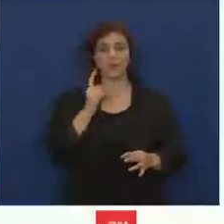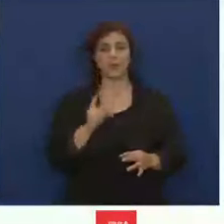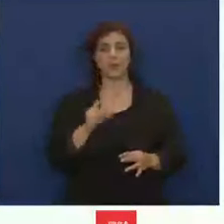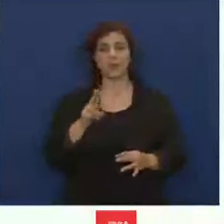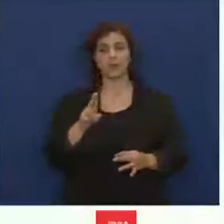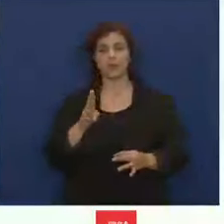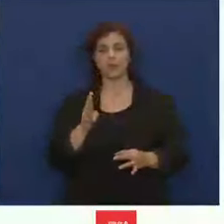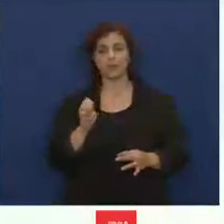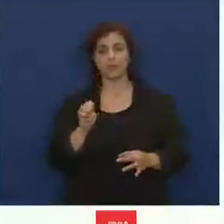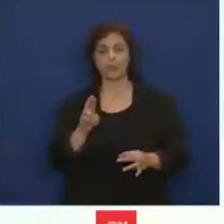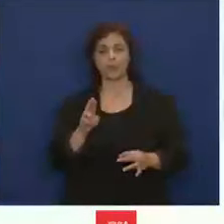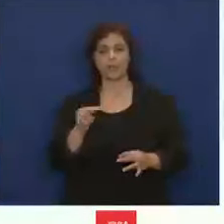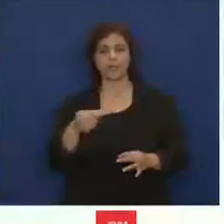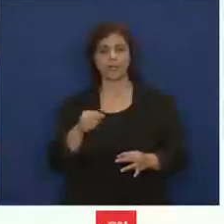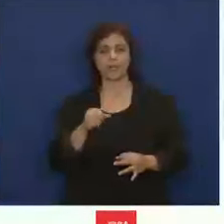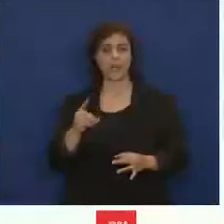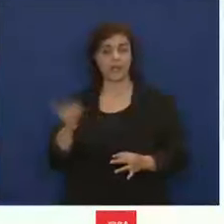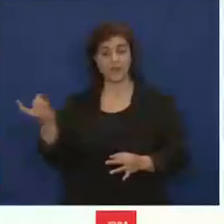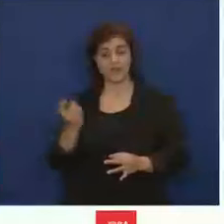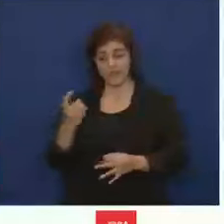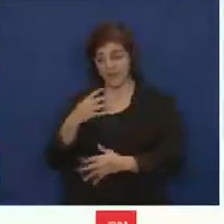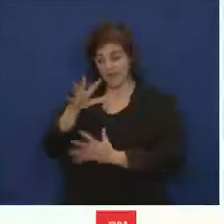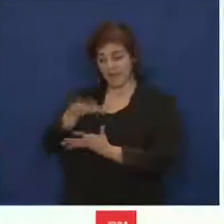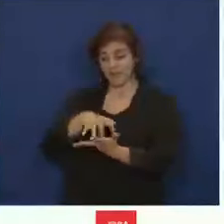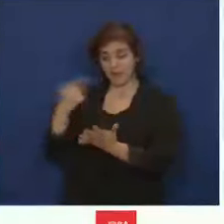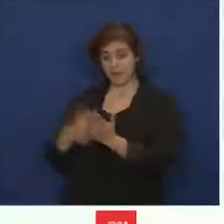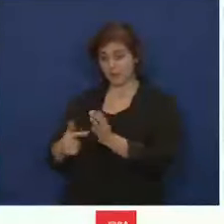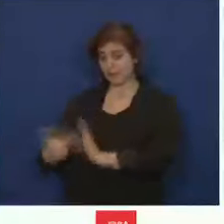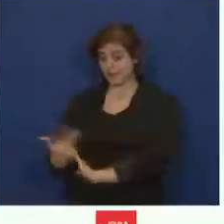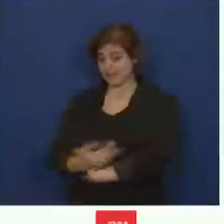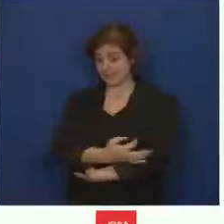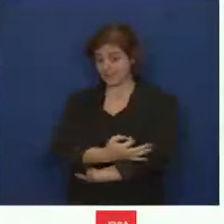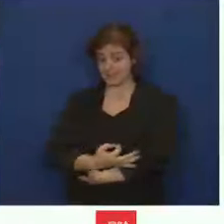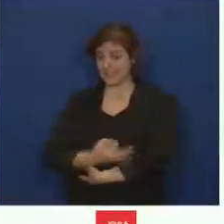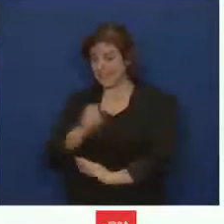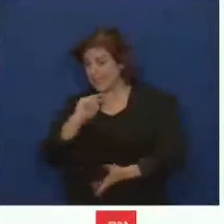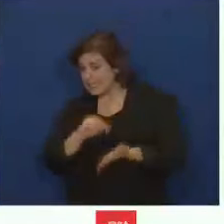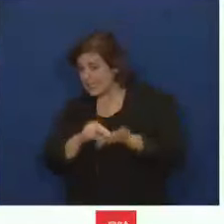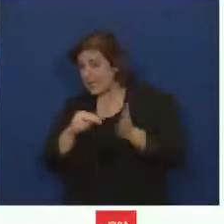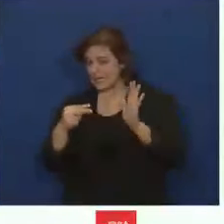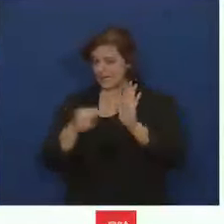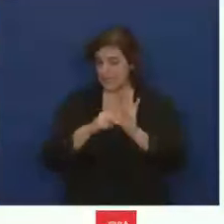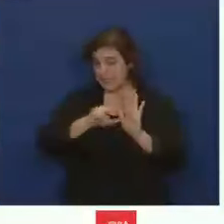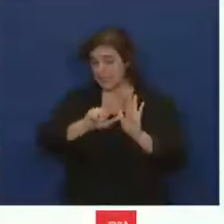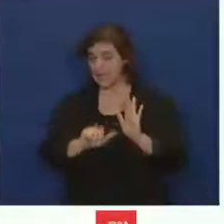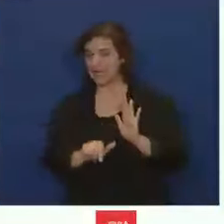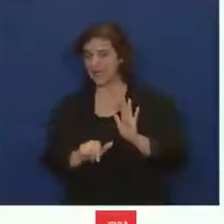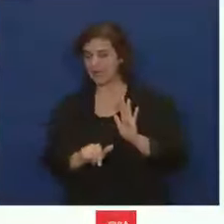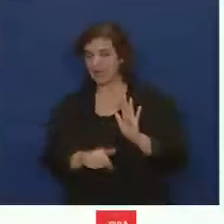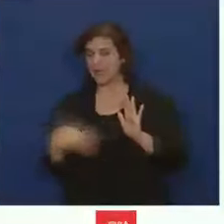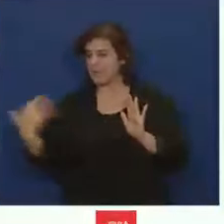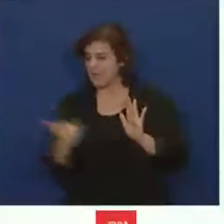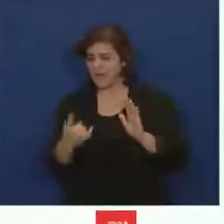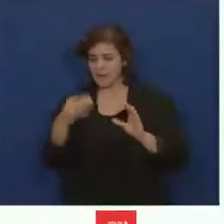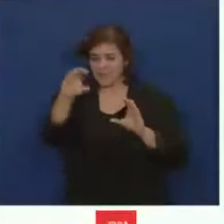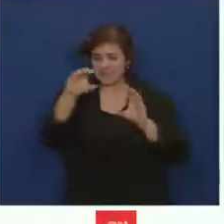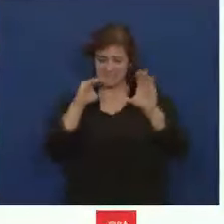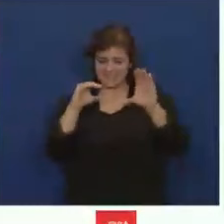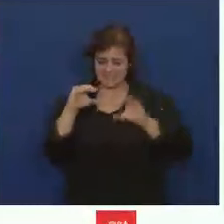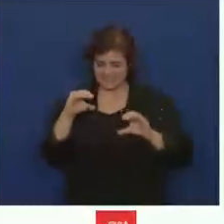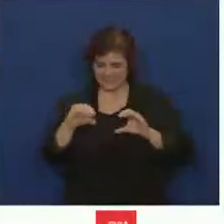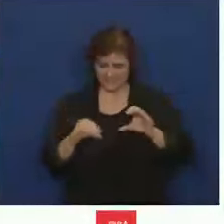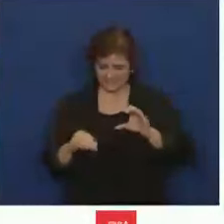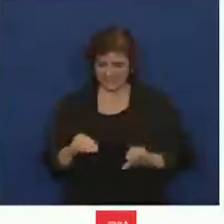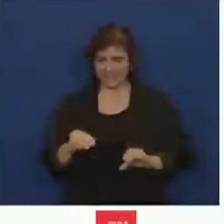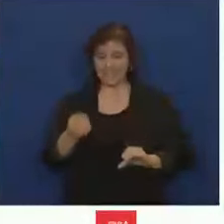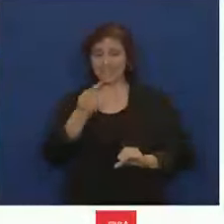dans son rapport de l'année 2013, préconisé une technique ne nécessitant pas l'enlèvement des briques et donc un